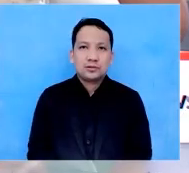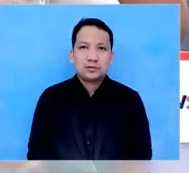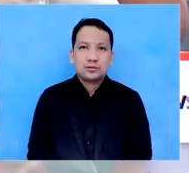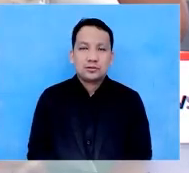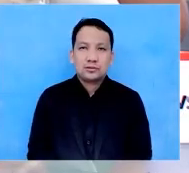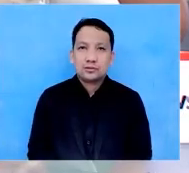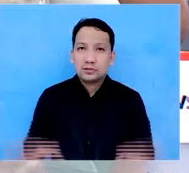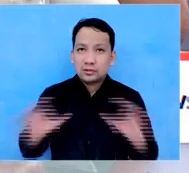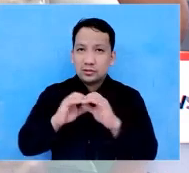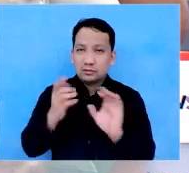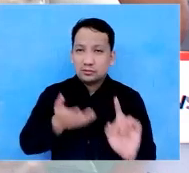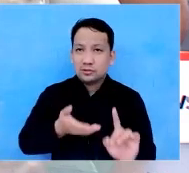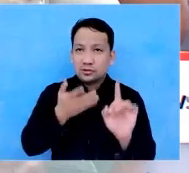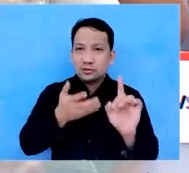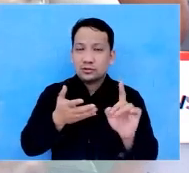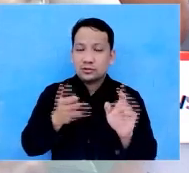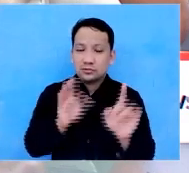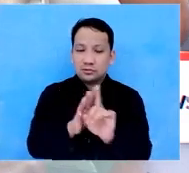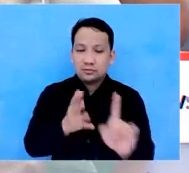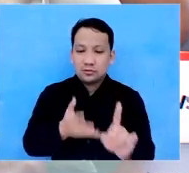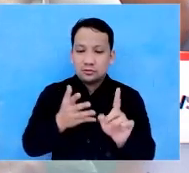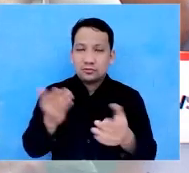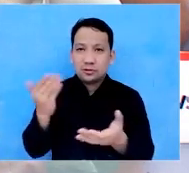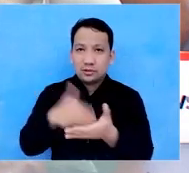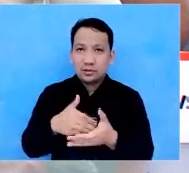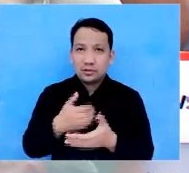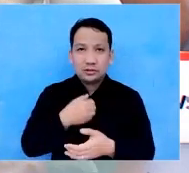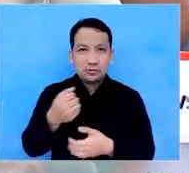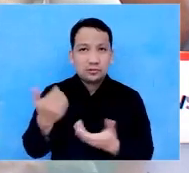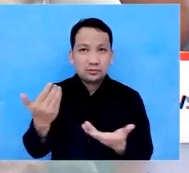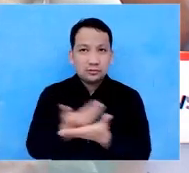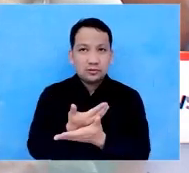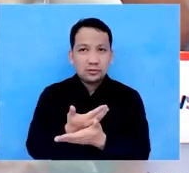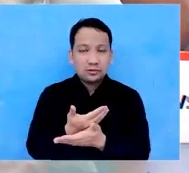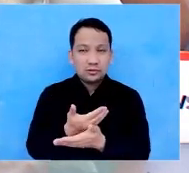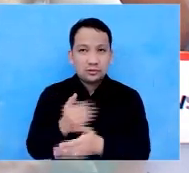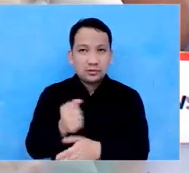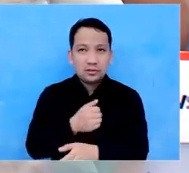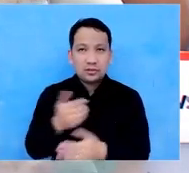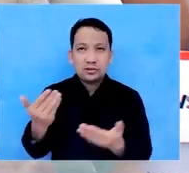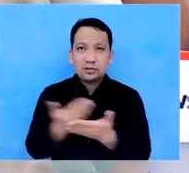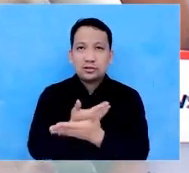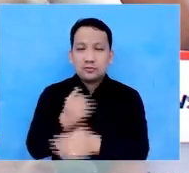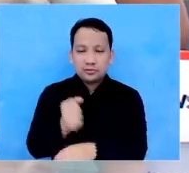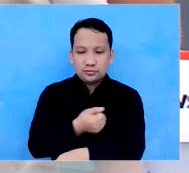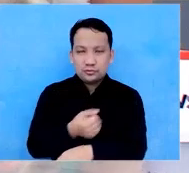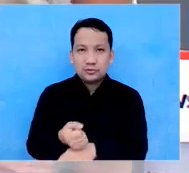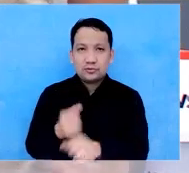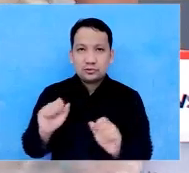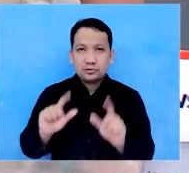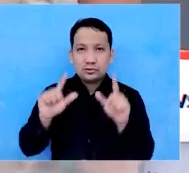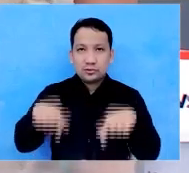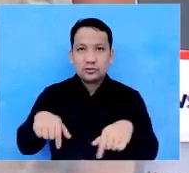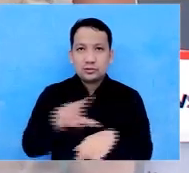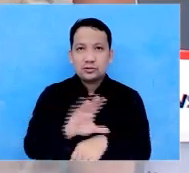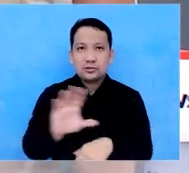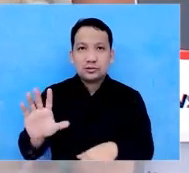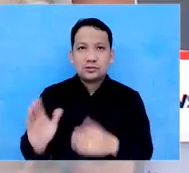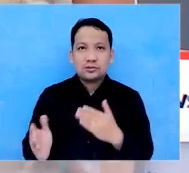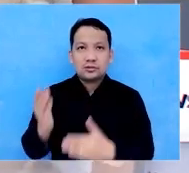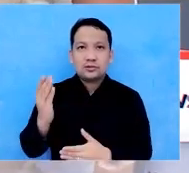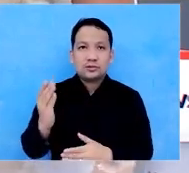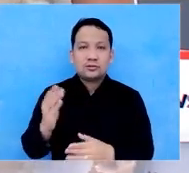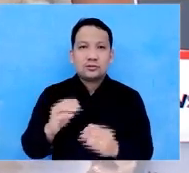Matapos makilala sa kanyang mga hit song, muli siyang huhugot at magpapasenti sa bago niyang awitin. Live dito sa Frontline sa Umaga, one